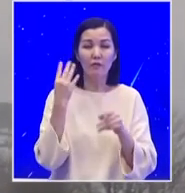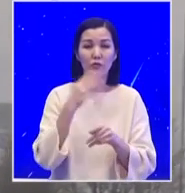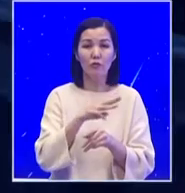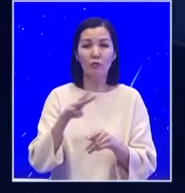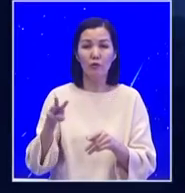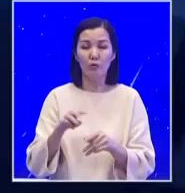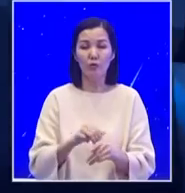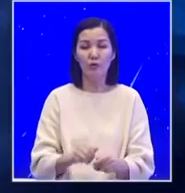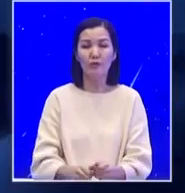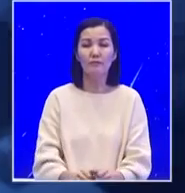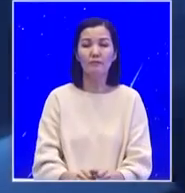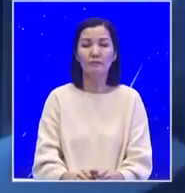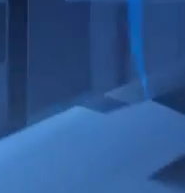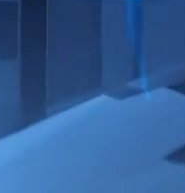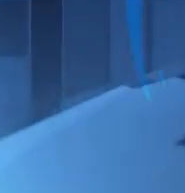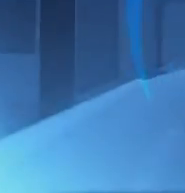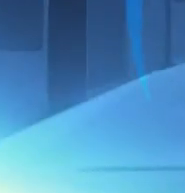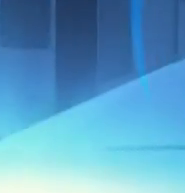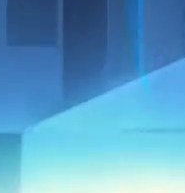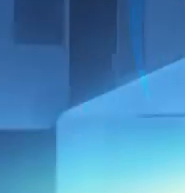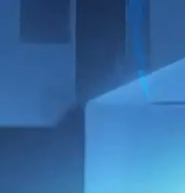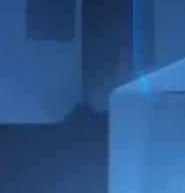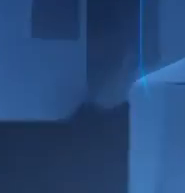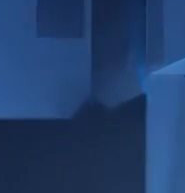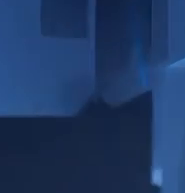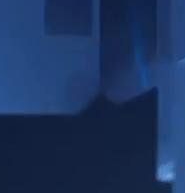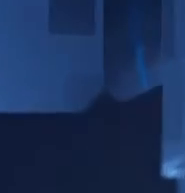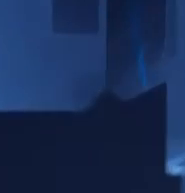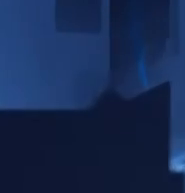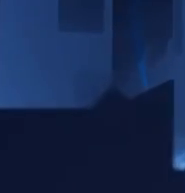минут. Гульназ Мустафа, Жайк Курманбаев, телеканал «Жетсу».